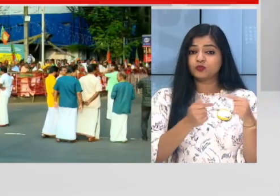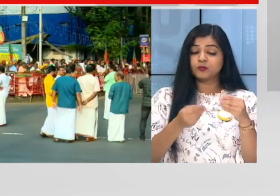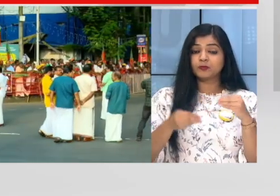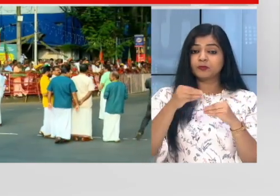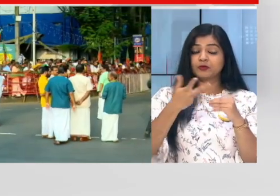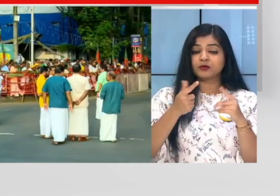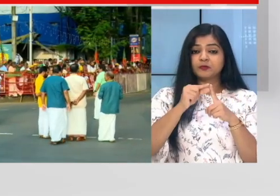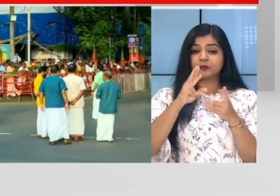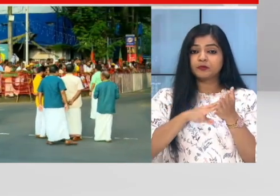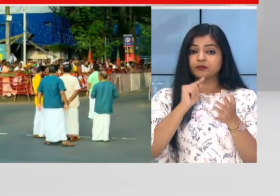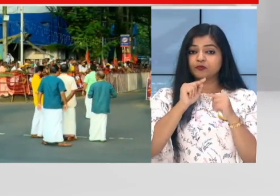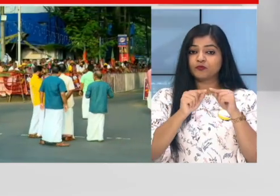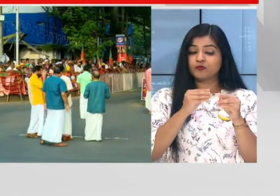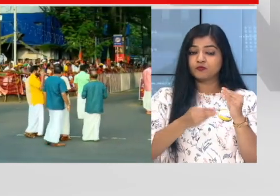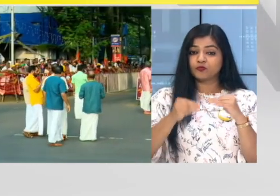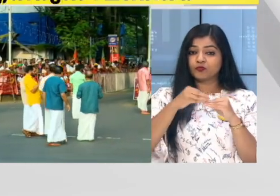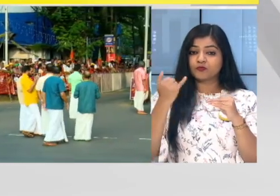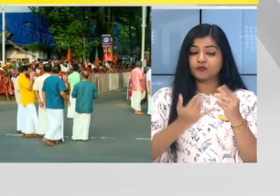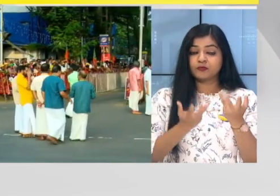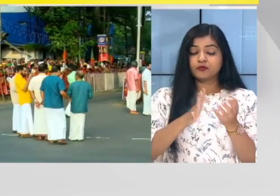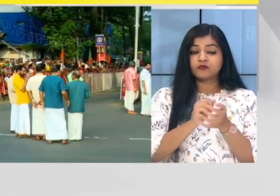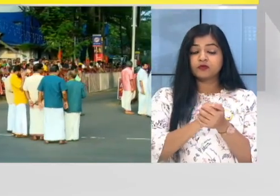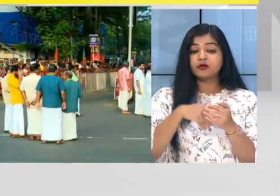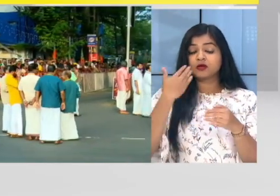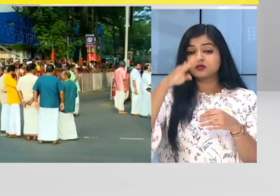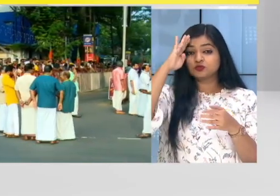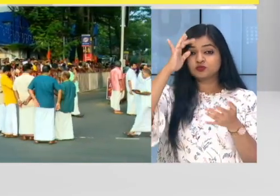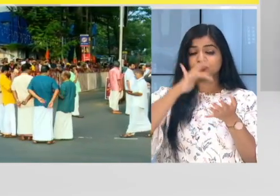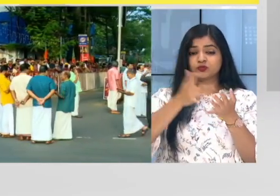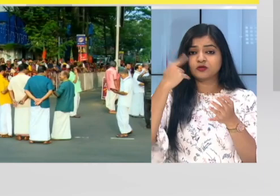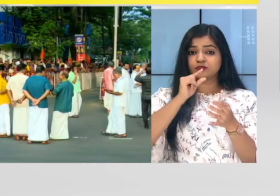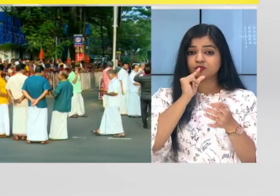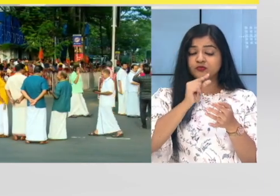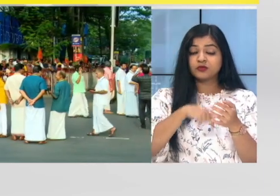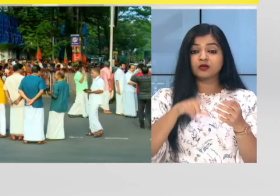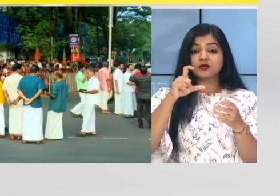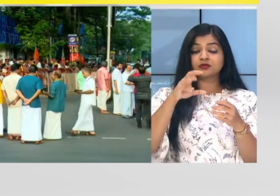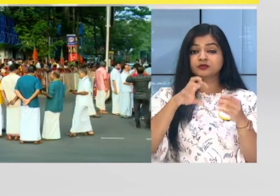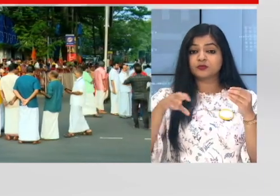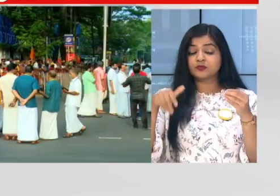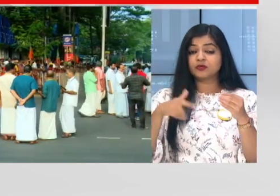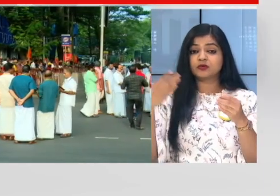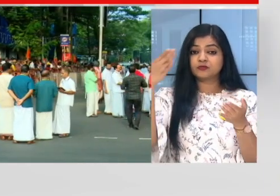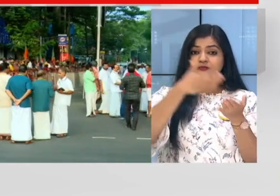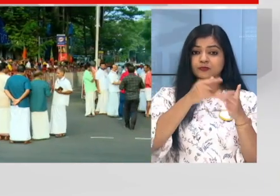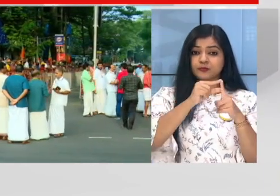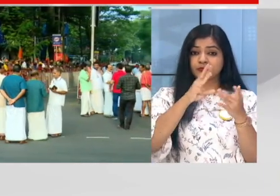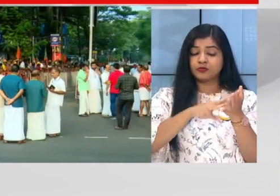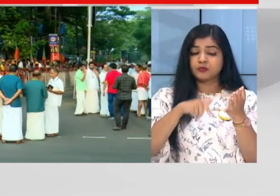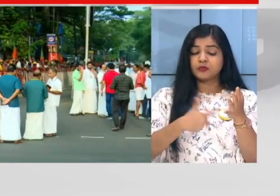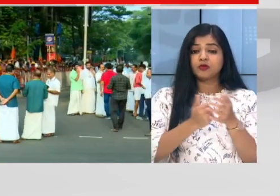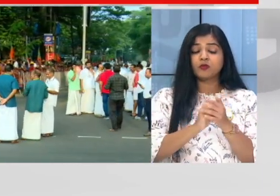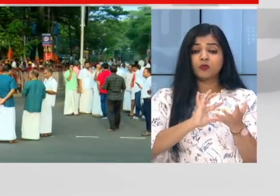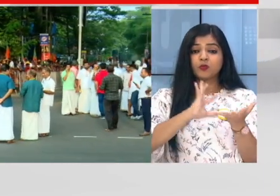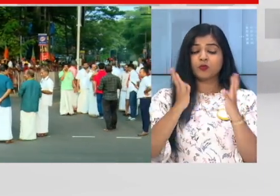തവണ തൃശ്ശൂരെ പരിപാടിക്കിടയിൽ നടത്തിയ ചില പരാമർശങ്ങൾ പിന്നീട് വലിയ ചർച്ചയായി. ലക്ഷദ്വീപ് സന്ദർശനം അന്താരാഷ്ട്ര തലത്തിലൊക്കെ ചർച്ചയായിട്ടുണ്ട്. അത്തരമൊരു സാഹചര്യത്തിൽ